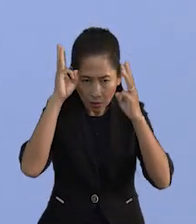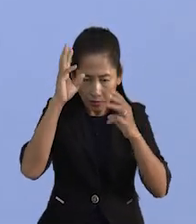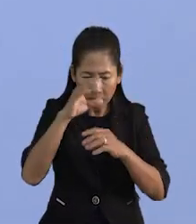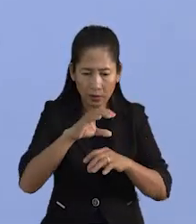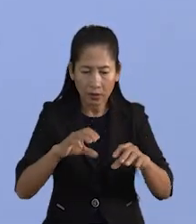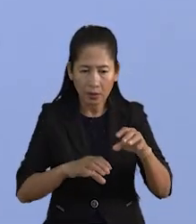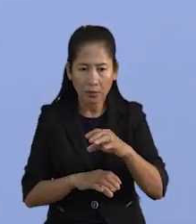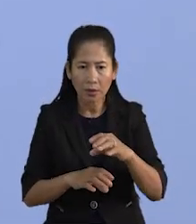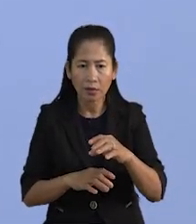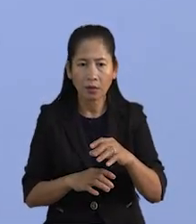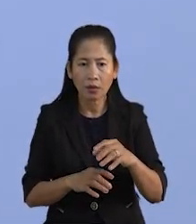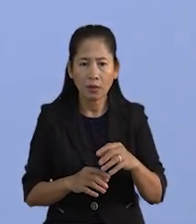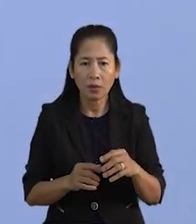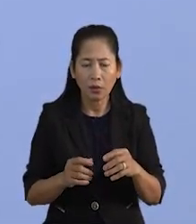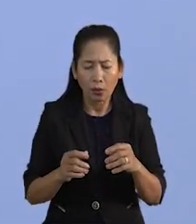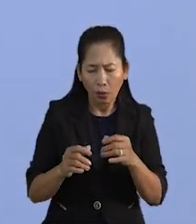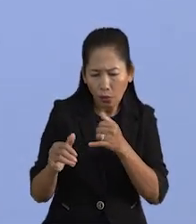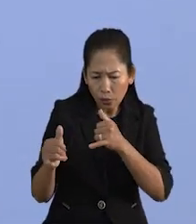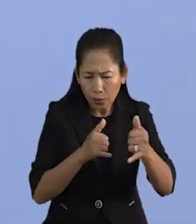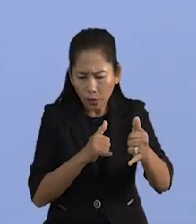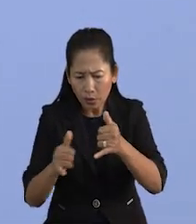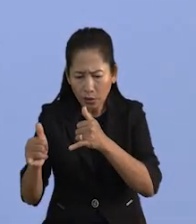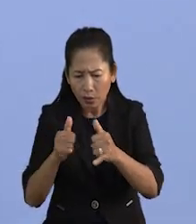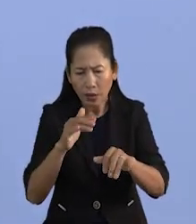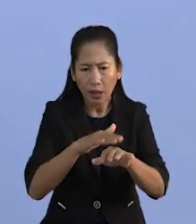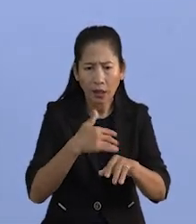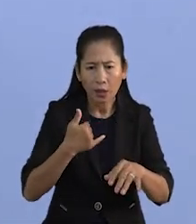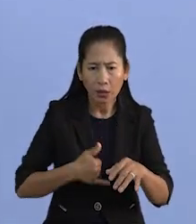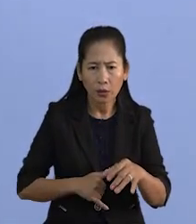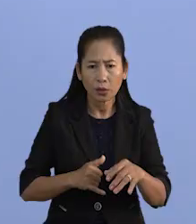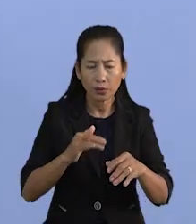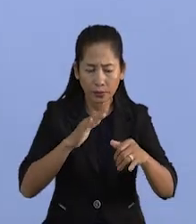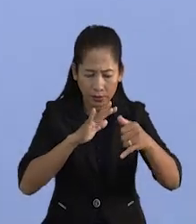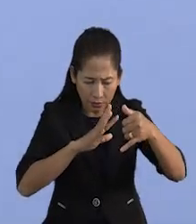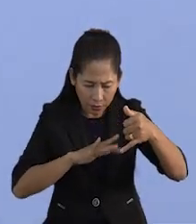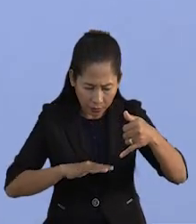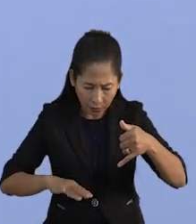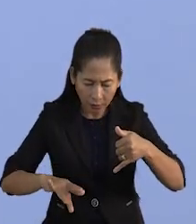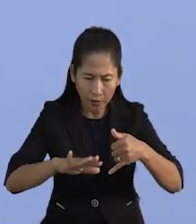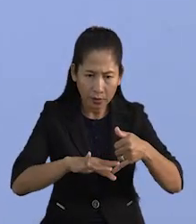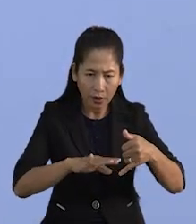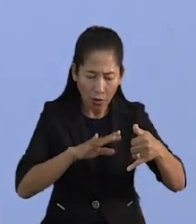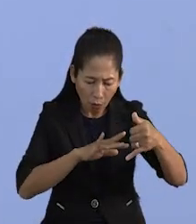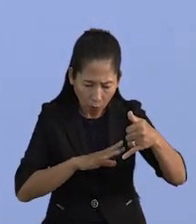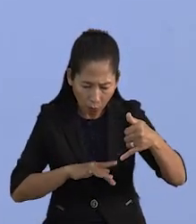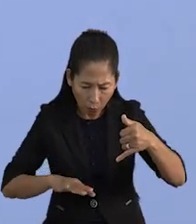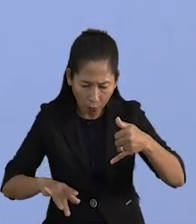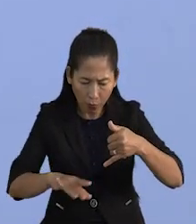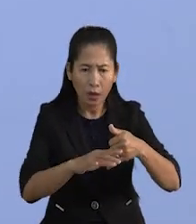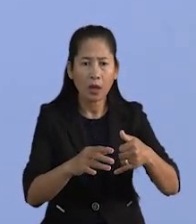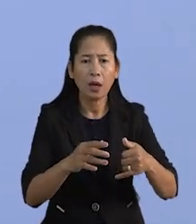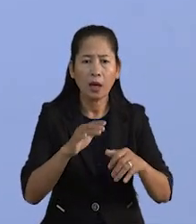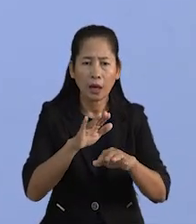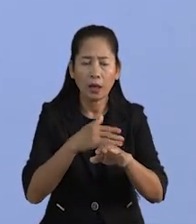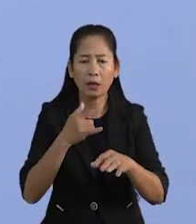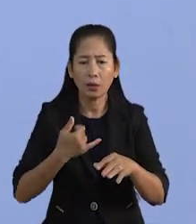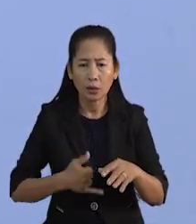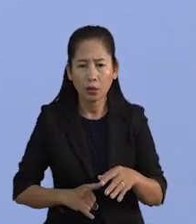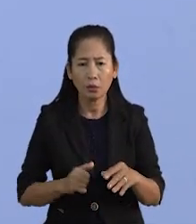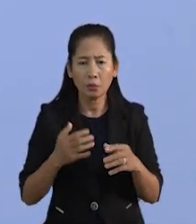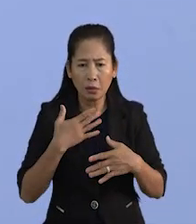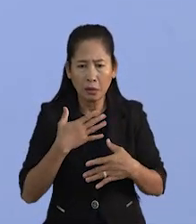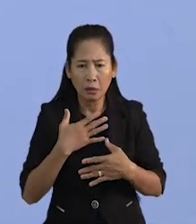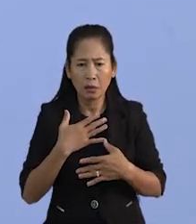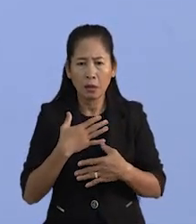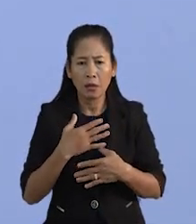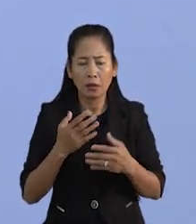ភាពអីកូនបាទវារត់ឆ្លេះឆ្លាហៅកូននៅមាត់ត្រពាំងបាទគឺវារត់ឆ្លេះឆ្លាហៅកូននៅមាត់ត្រពាំងណាភ័យណា